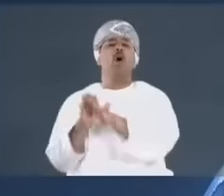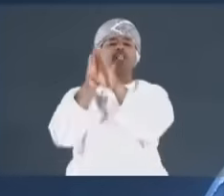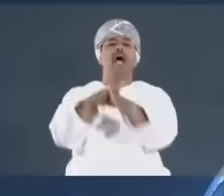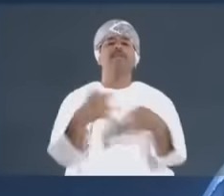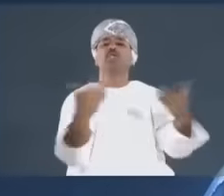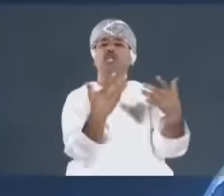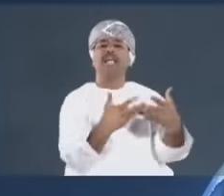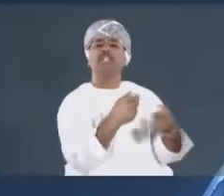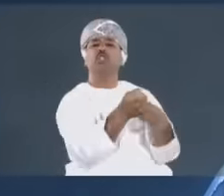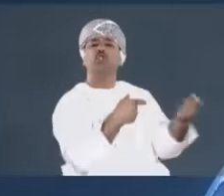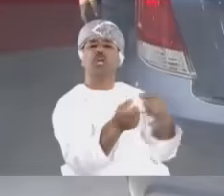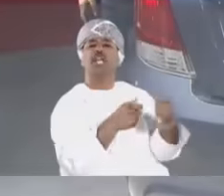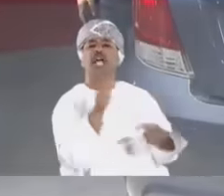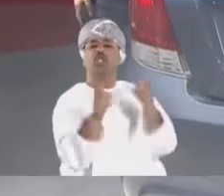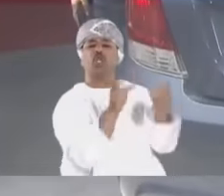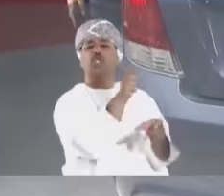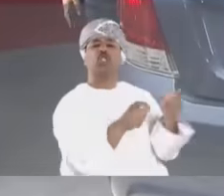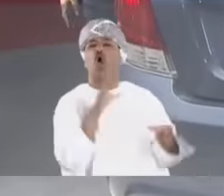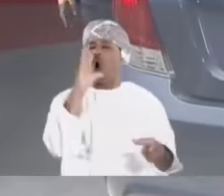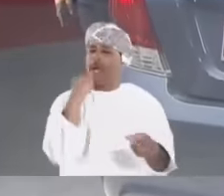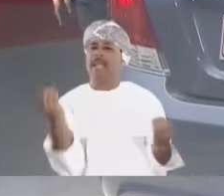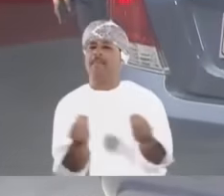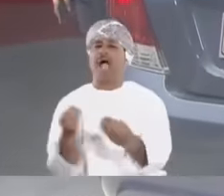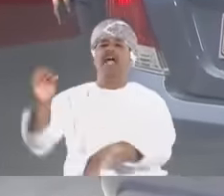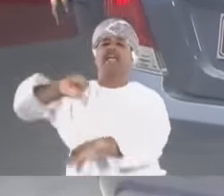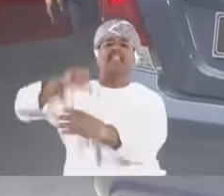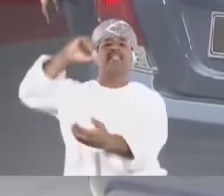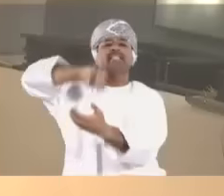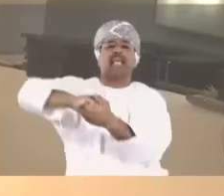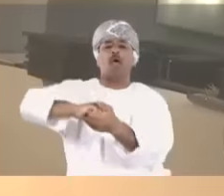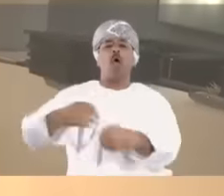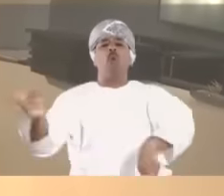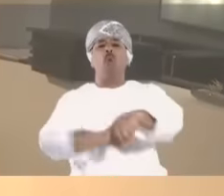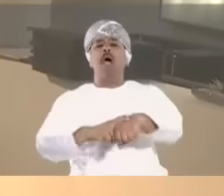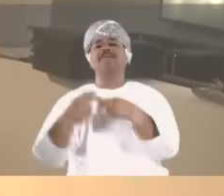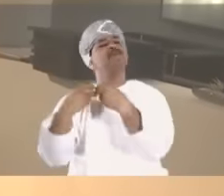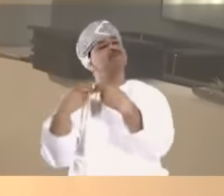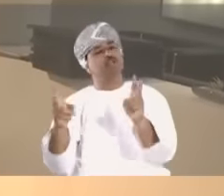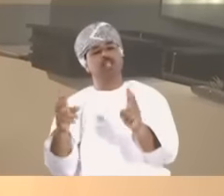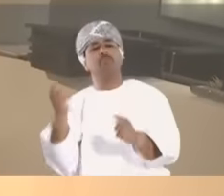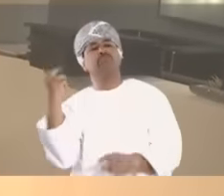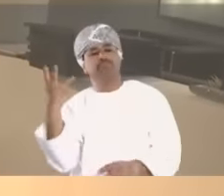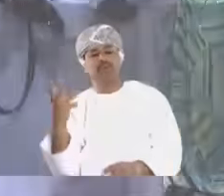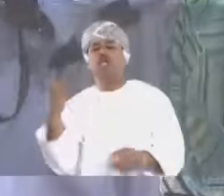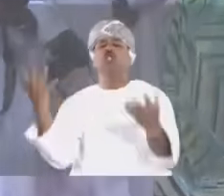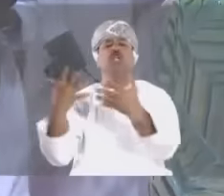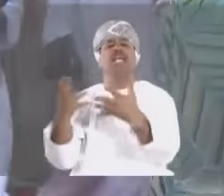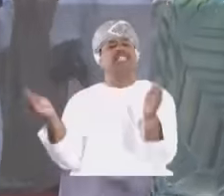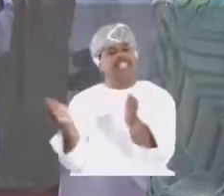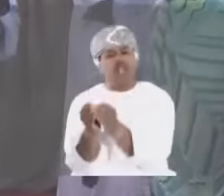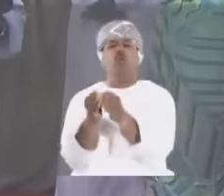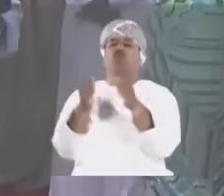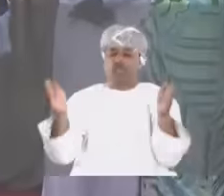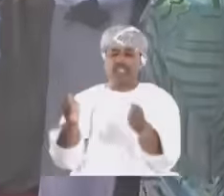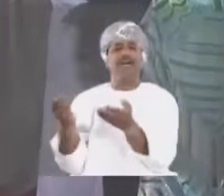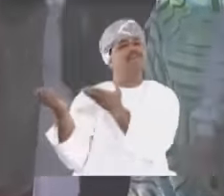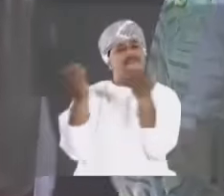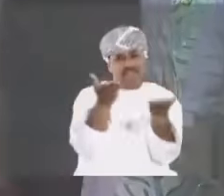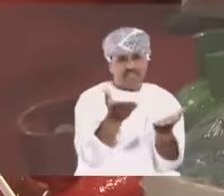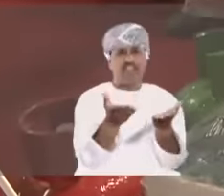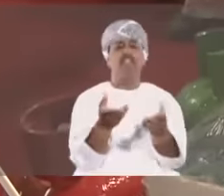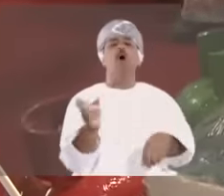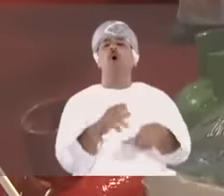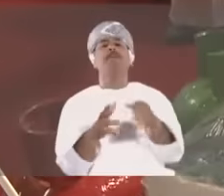تجارية بين رجال الأعمال في كلا البلدين الصديقين، وإتاحة الفرصة لأصحاب المشاريع الصغيرة والمتوسطة